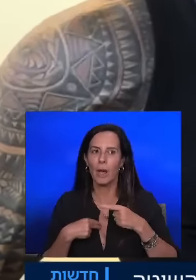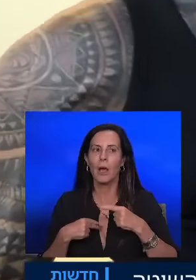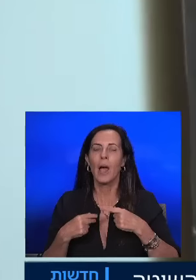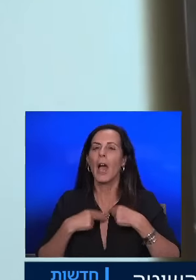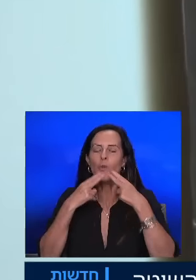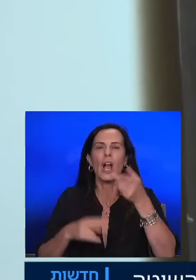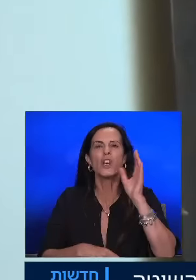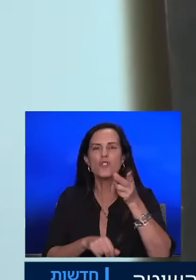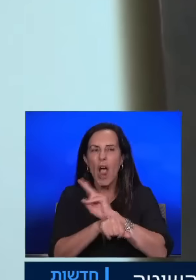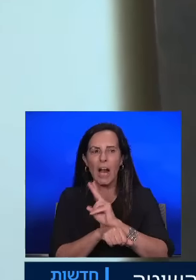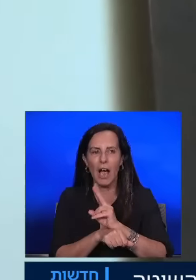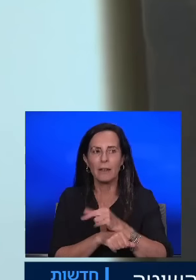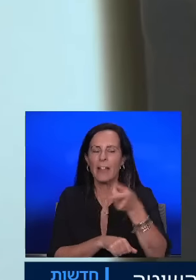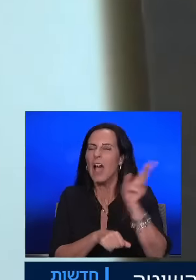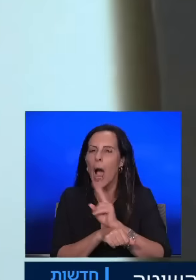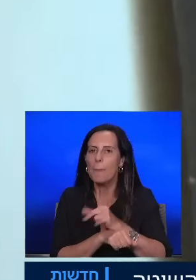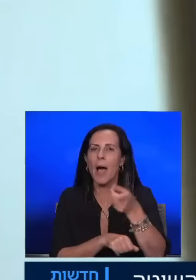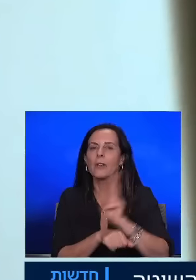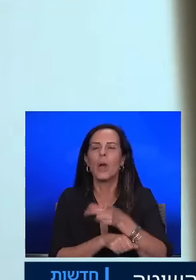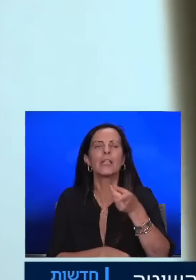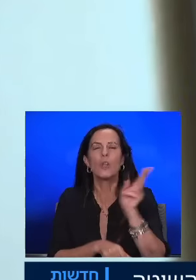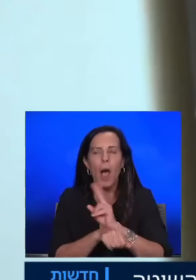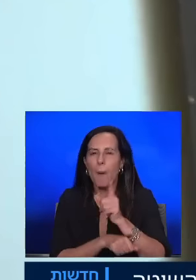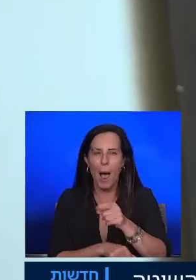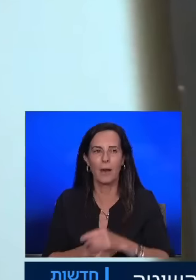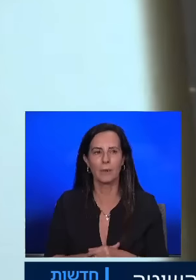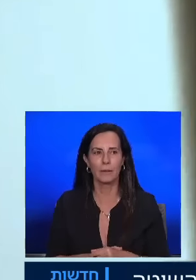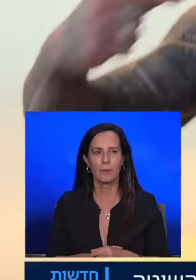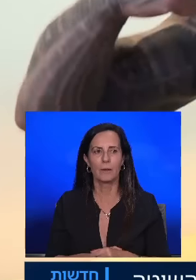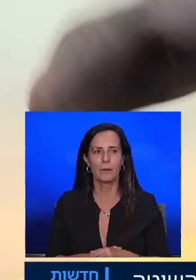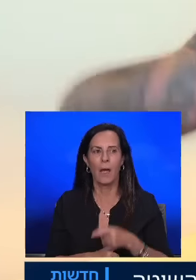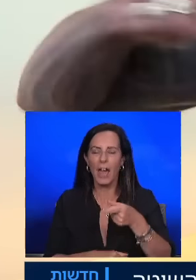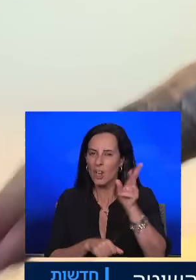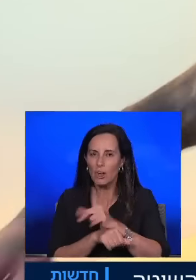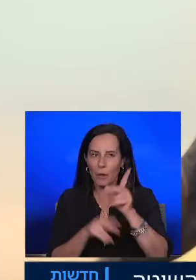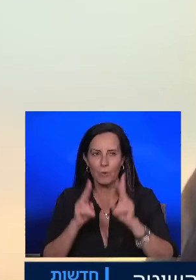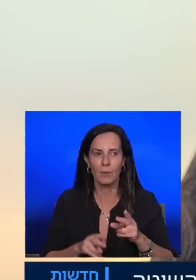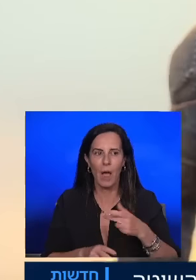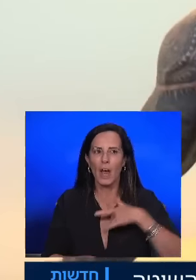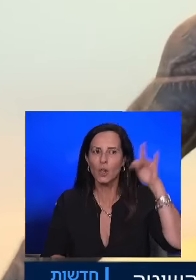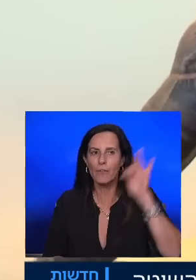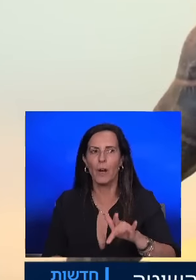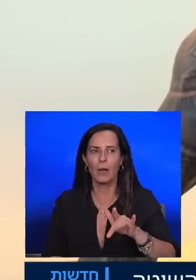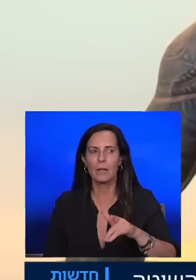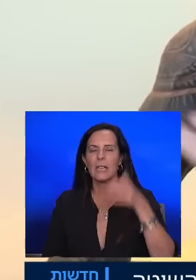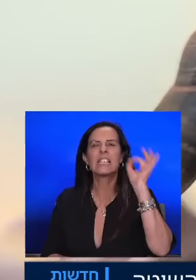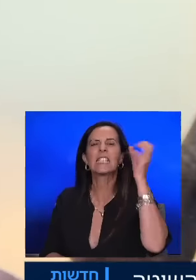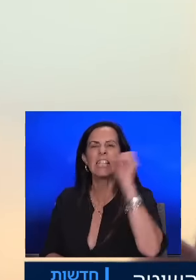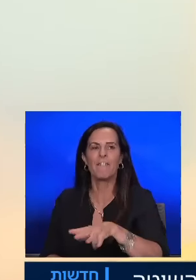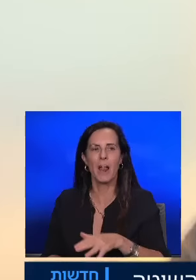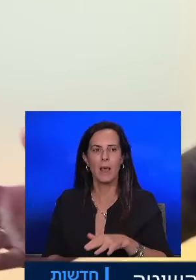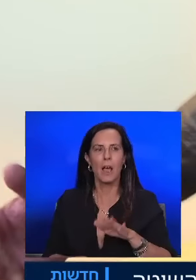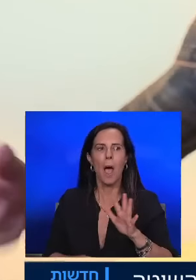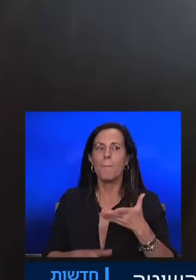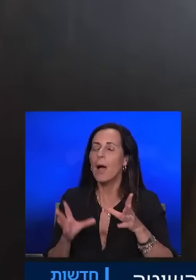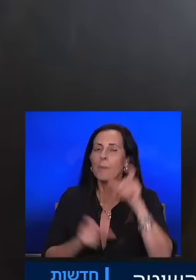שאפשר למה? ירמי, למה? ינוחל, אני עונה לך, אבל אתה לא מפסיק, אתה שקרן. אני תובע את פאפדיגית היצב. ומה עם אלה שהבטחת על